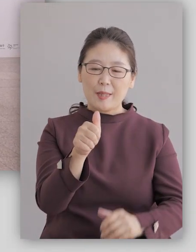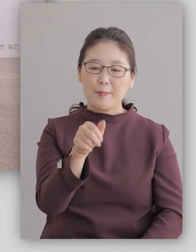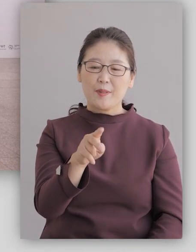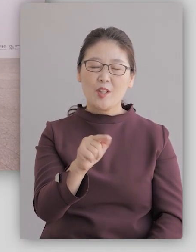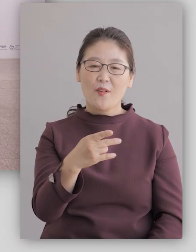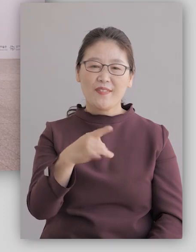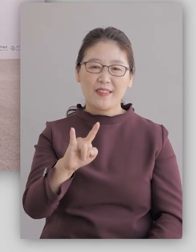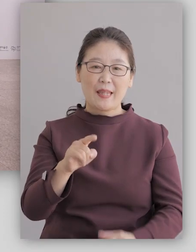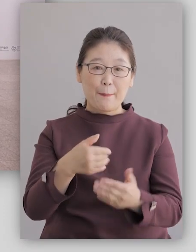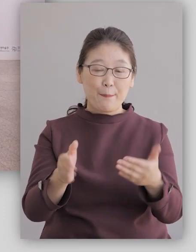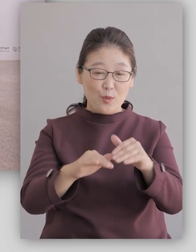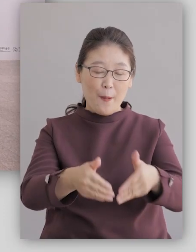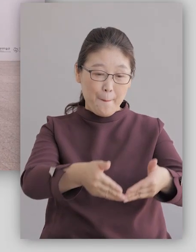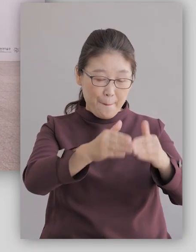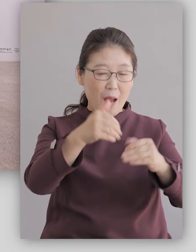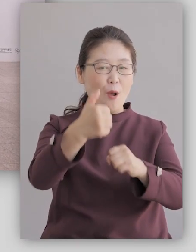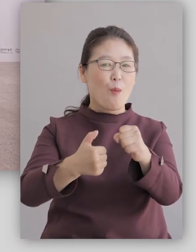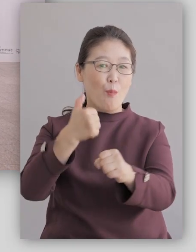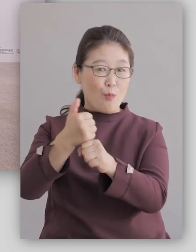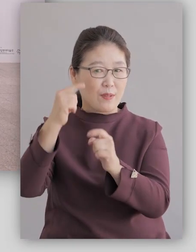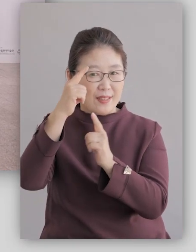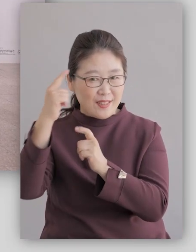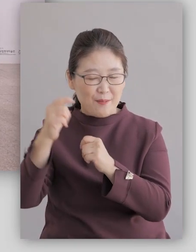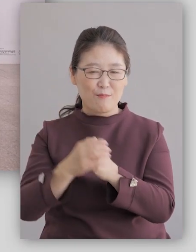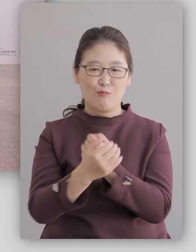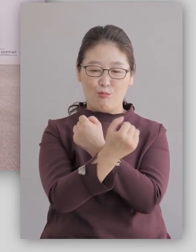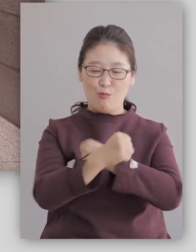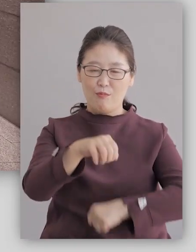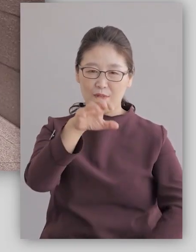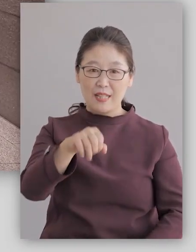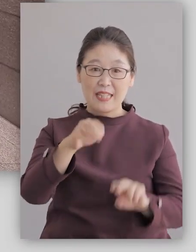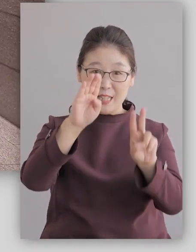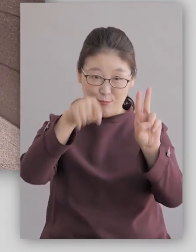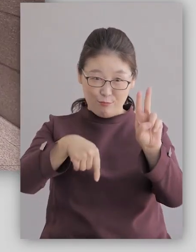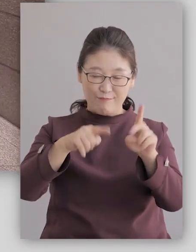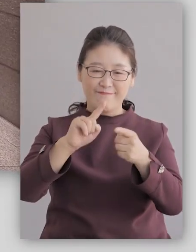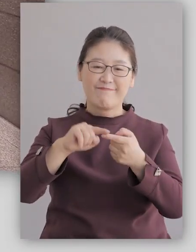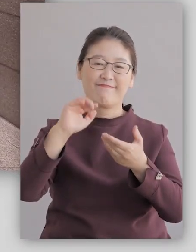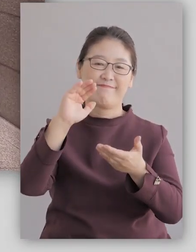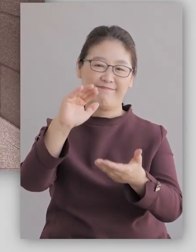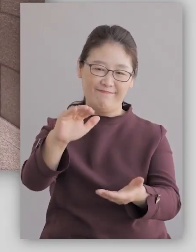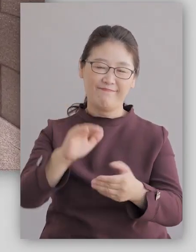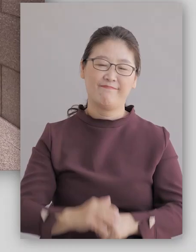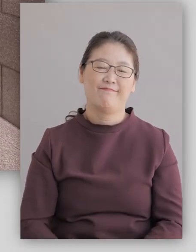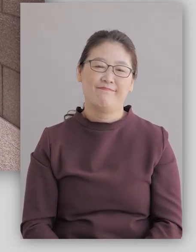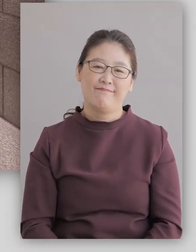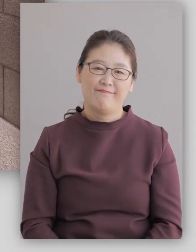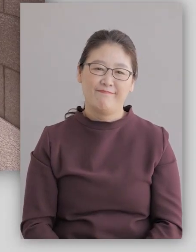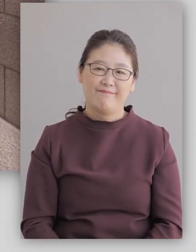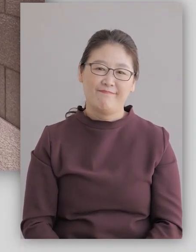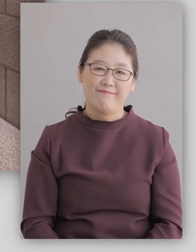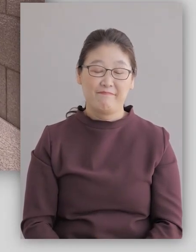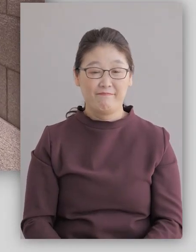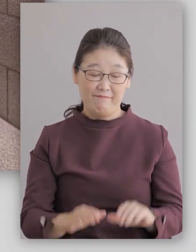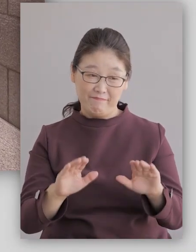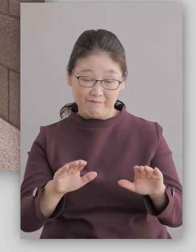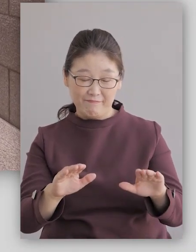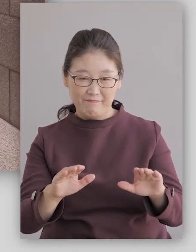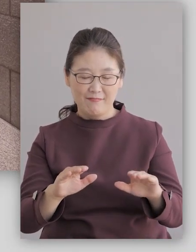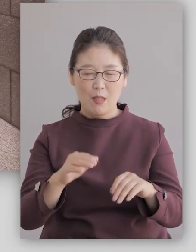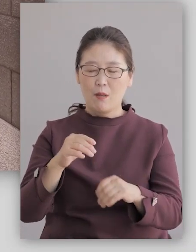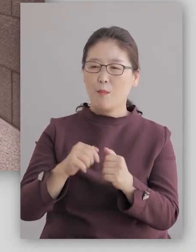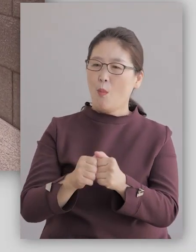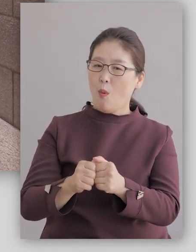국립현대미술관 건립 50주년 기념전 광장 2부에 대해서 말씀드리겠습니다. 오늘 최대한 저희